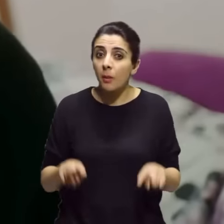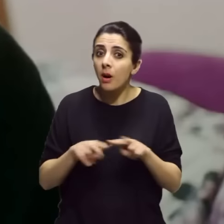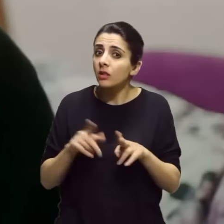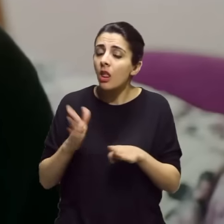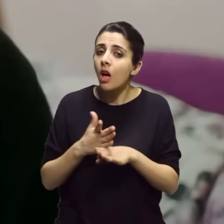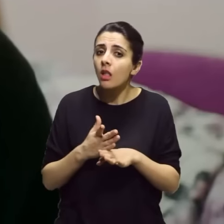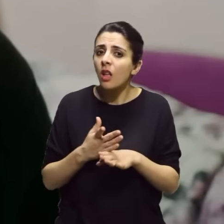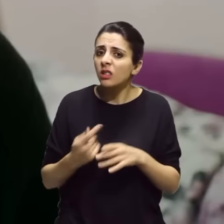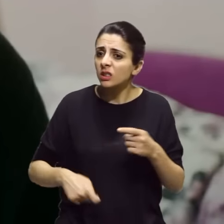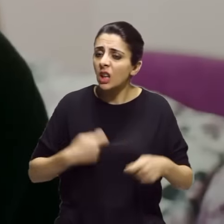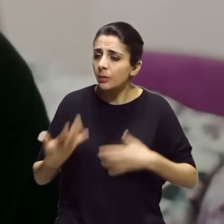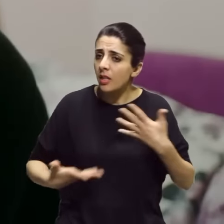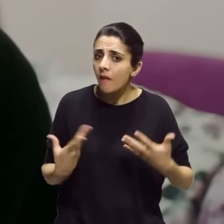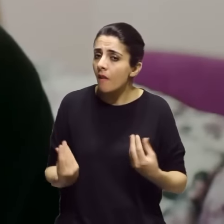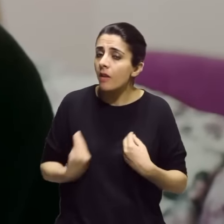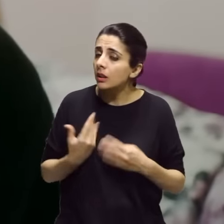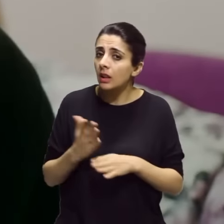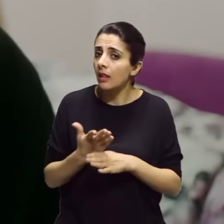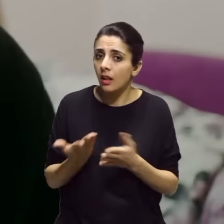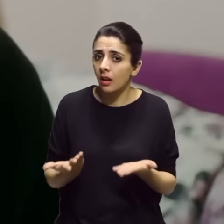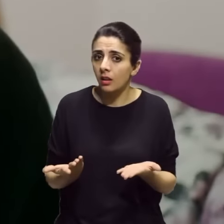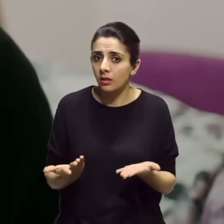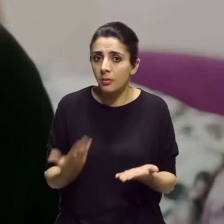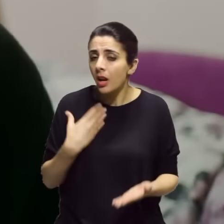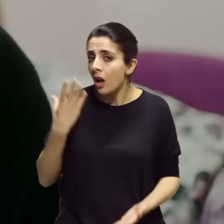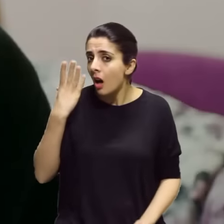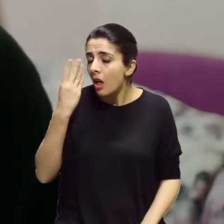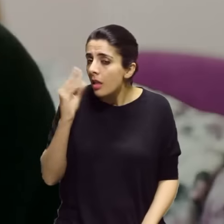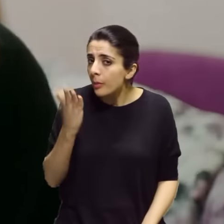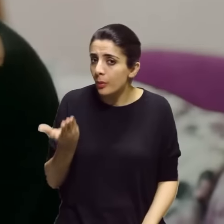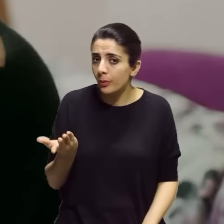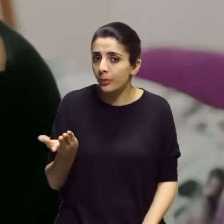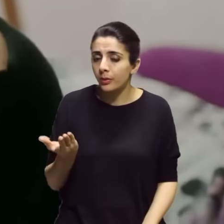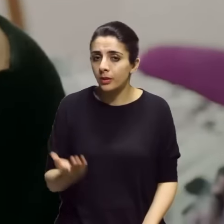Mazhar neden bu kadar saçma davrandı ki Fahriye? Ya anlamıyorum ya.